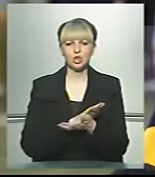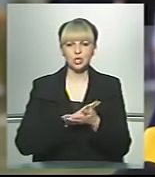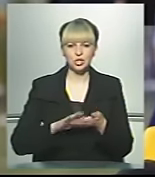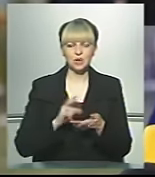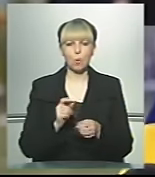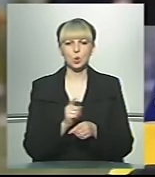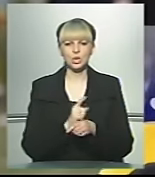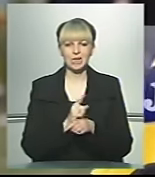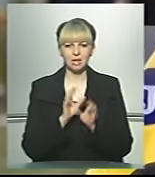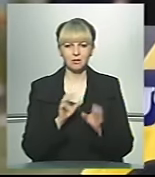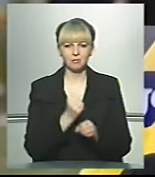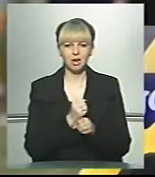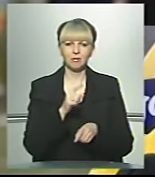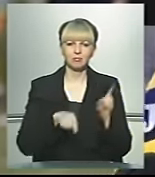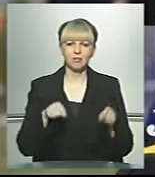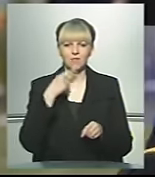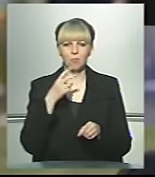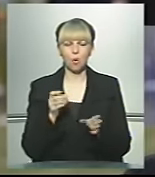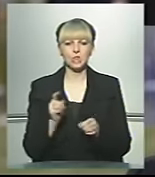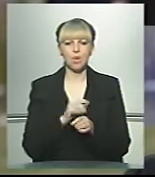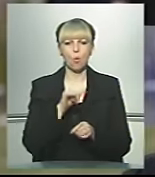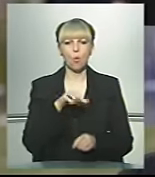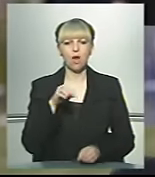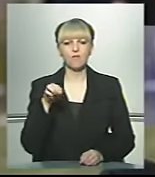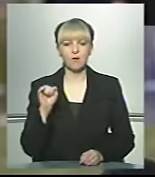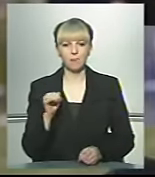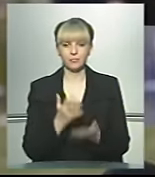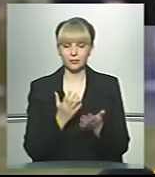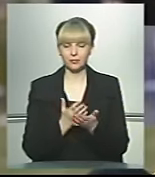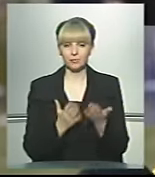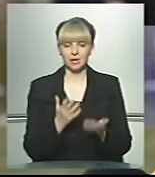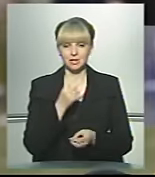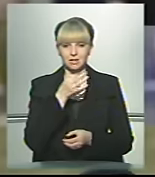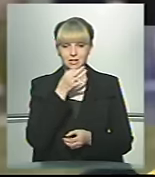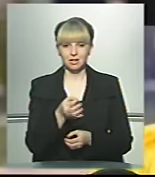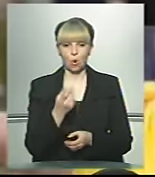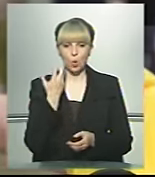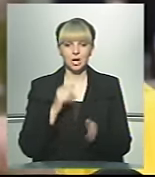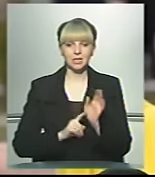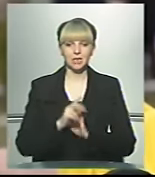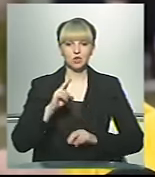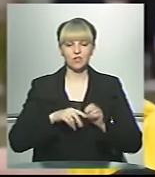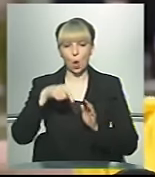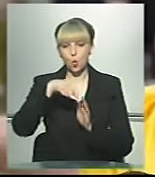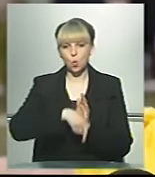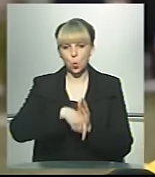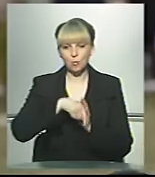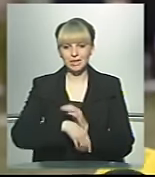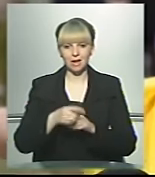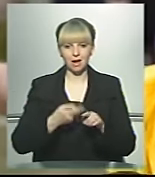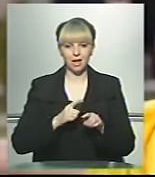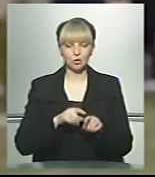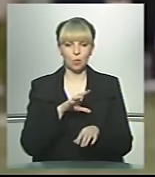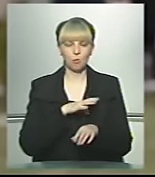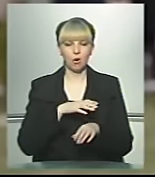по стандарту, будемо говорити, як деякі кажуть, що по стандарту УЄФА, бо тут, якщо взяти, коли почало будівництво, глибина тут, вот это